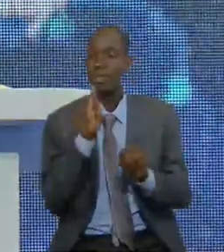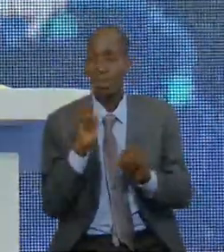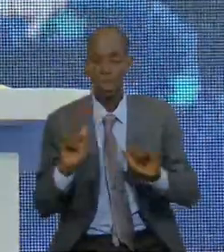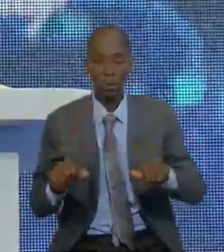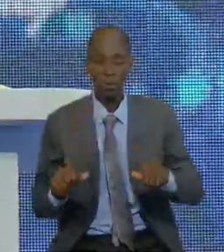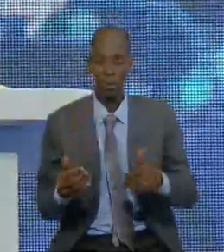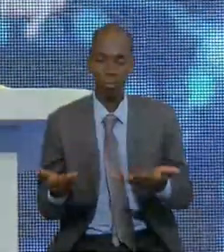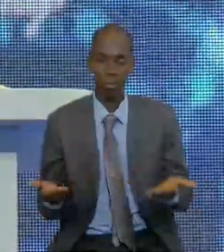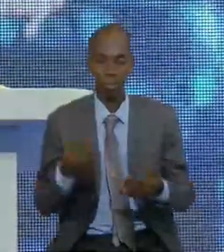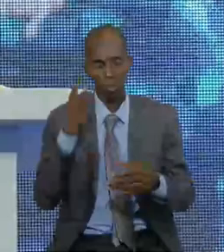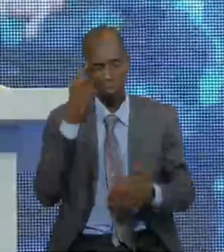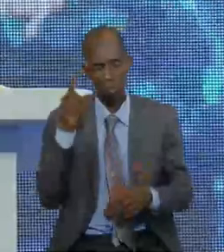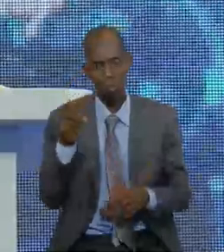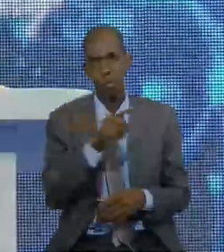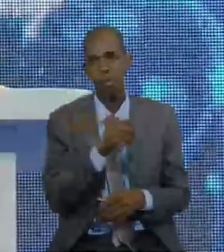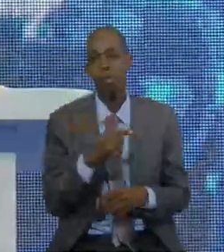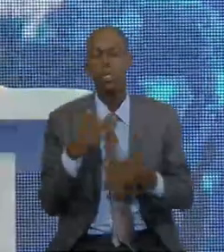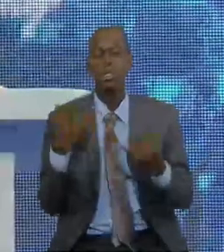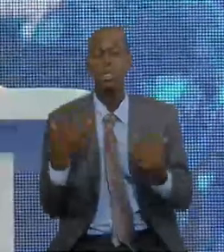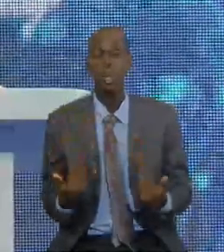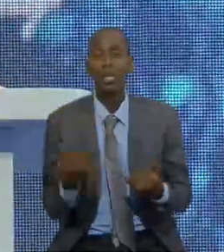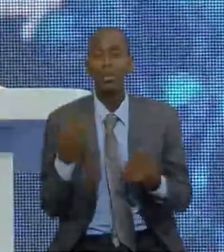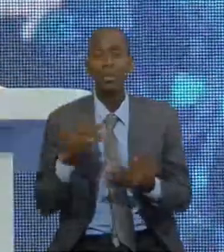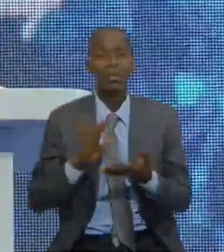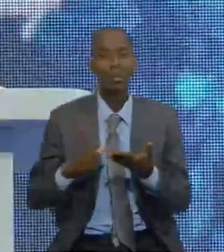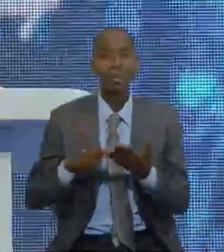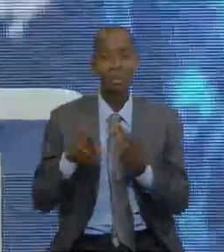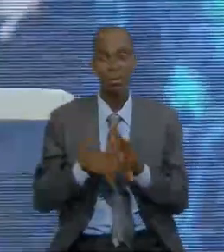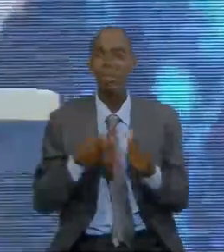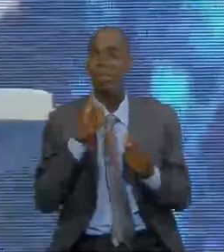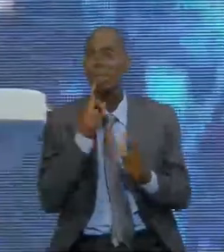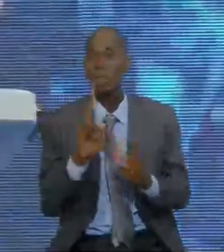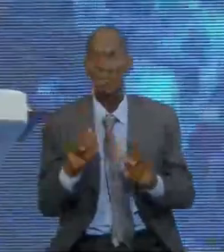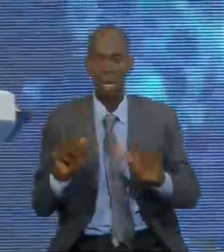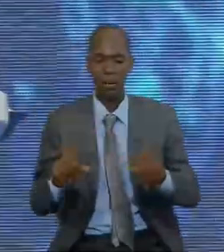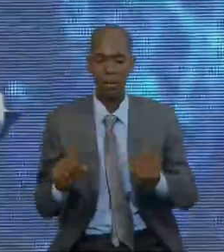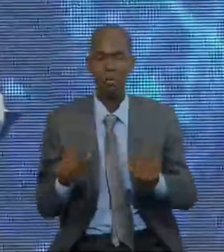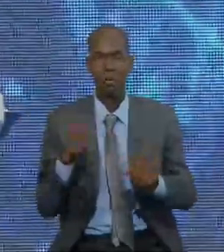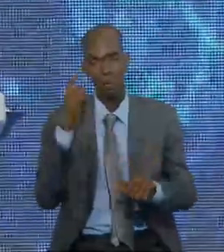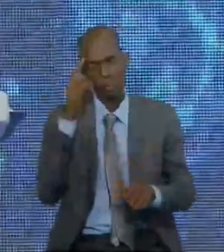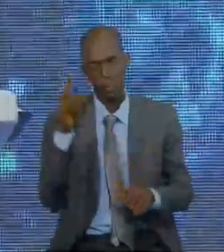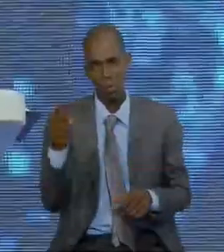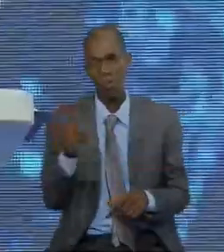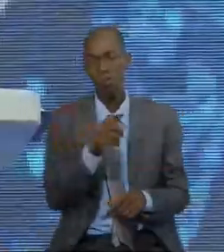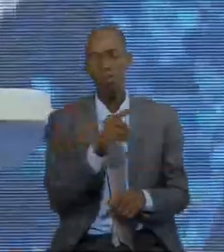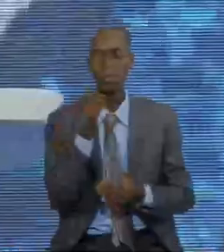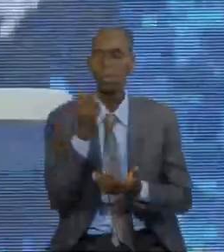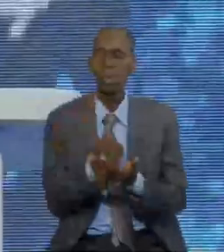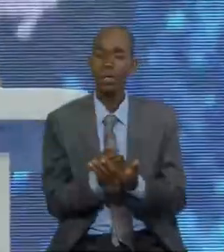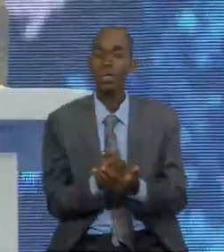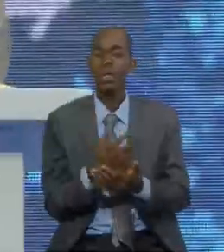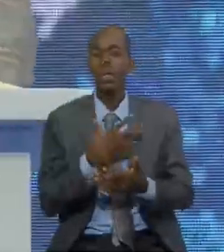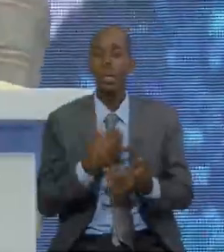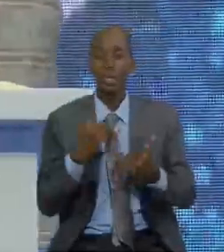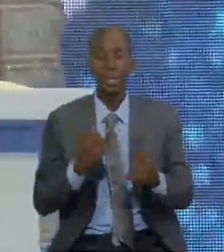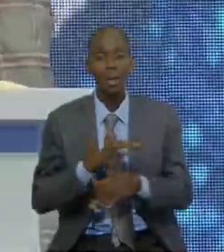salut est disponible pour toi maintenant le pardon est disponible pour toi